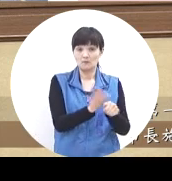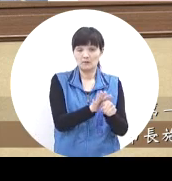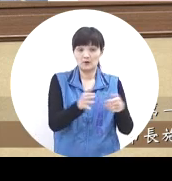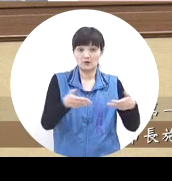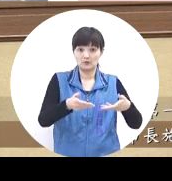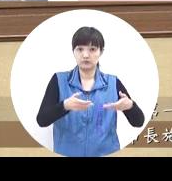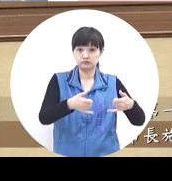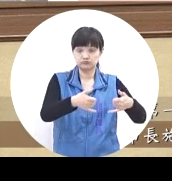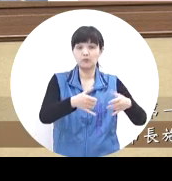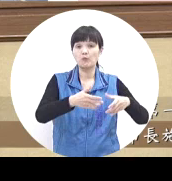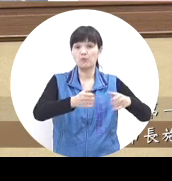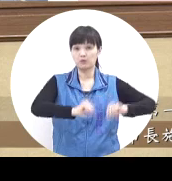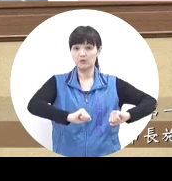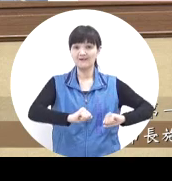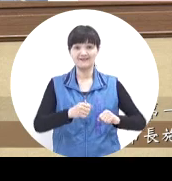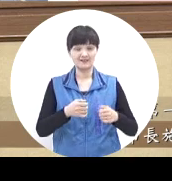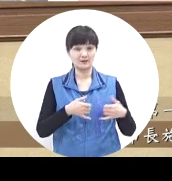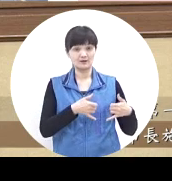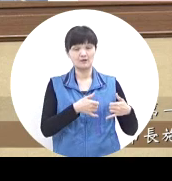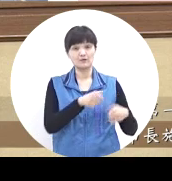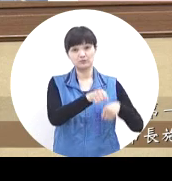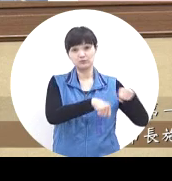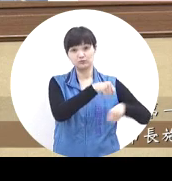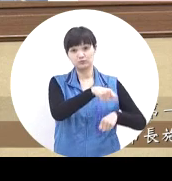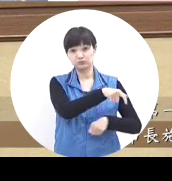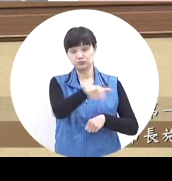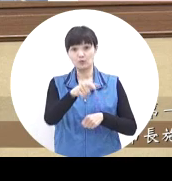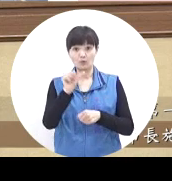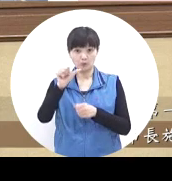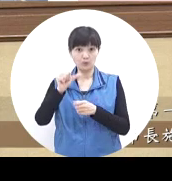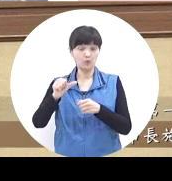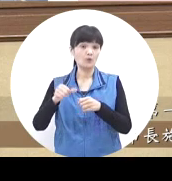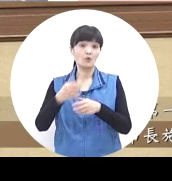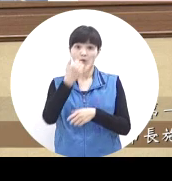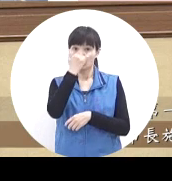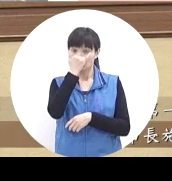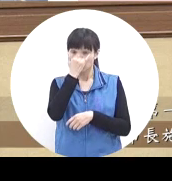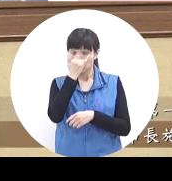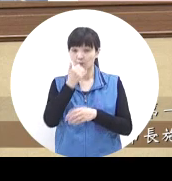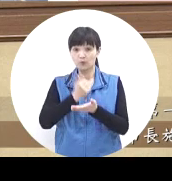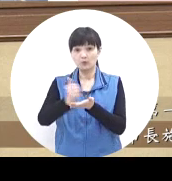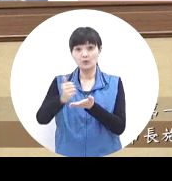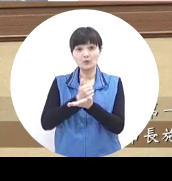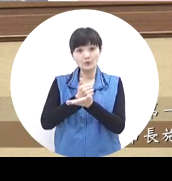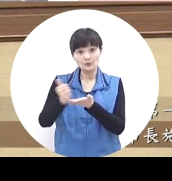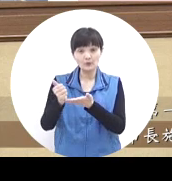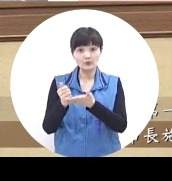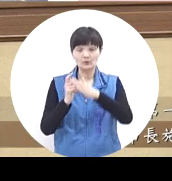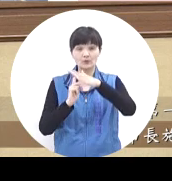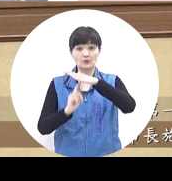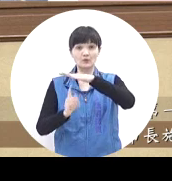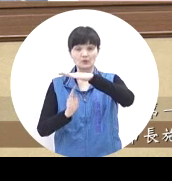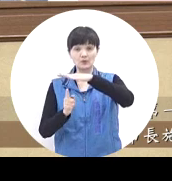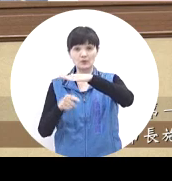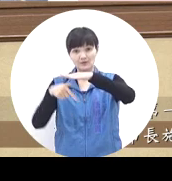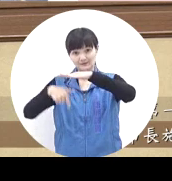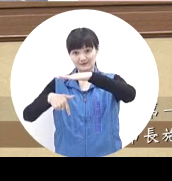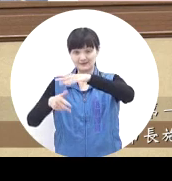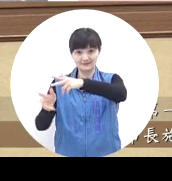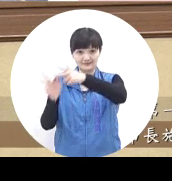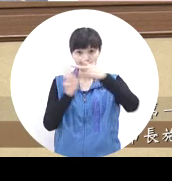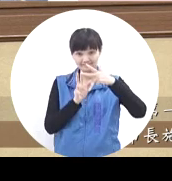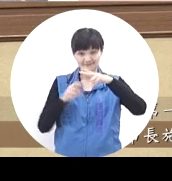自行车道的串联及五堵货运高速公路桥享的自行车道的专用也完